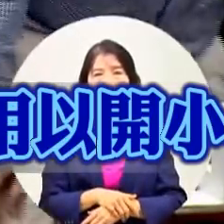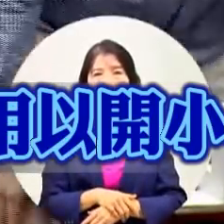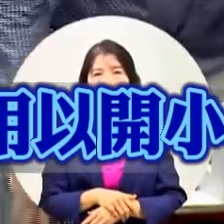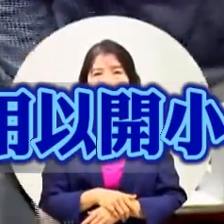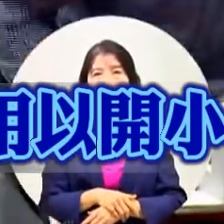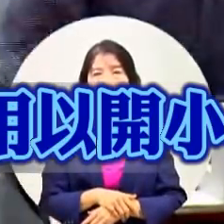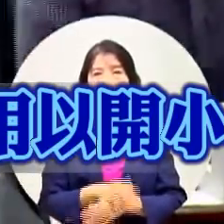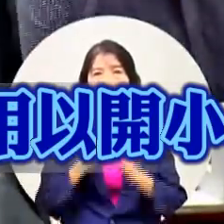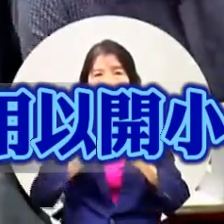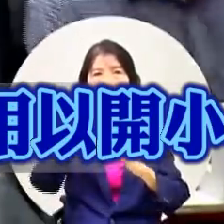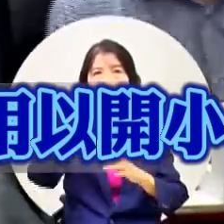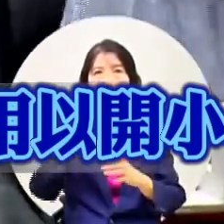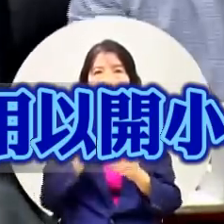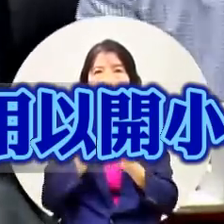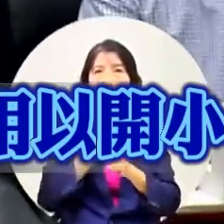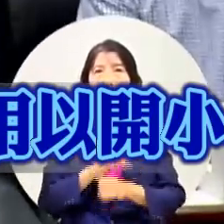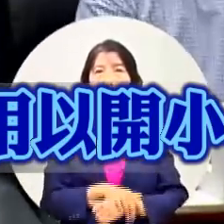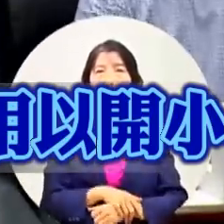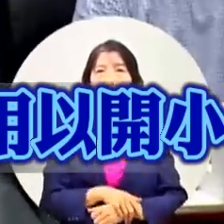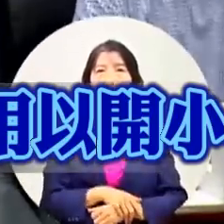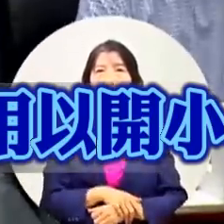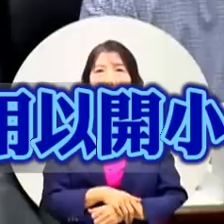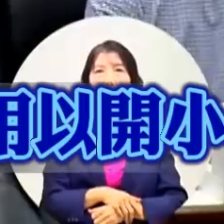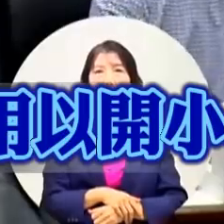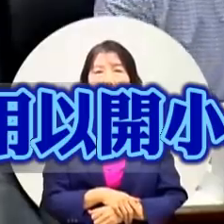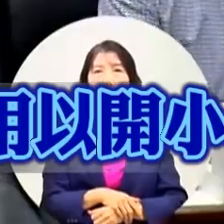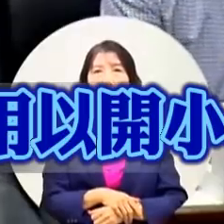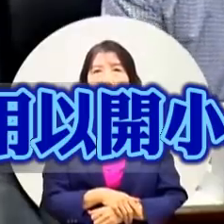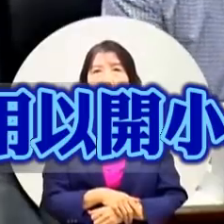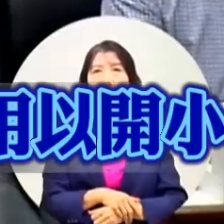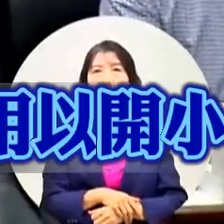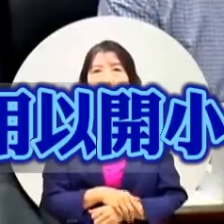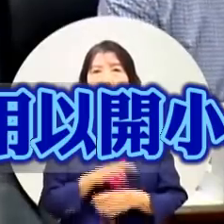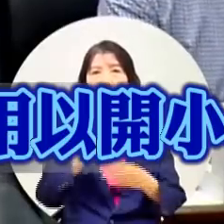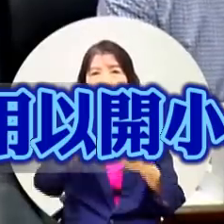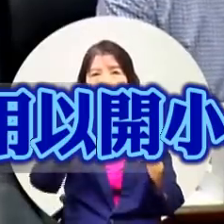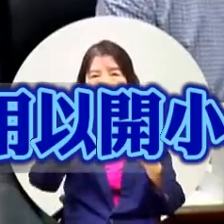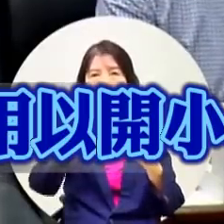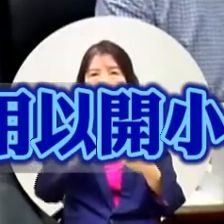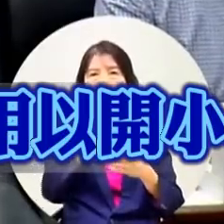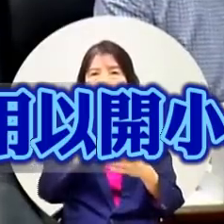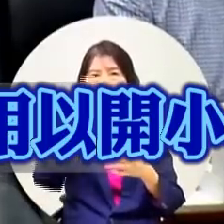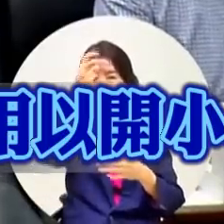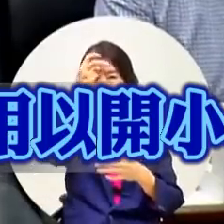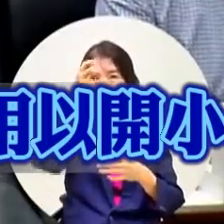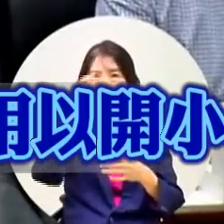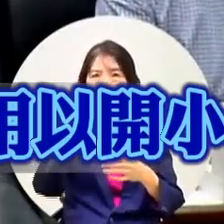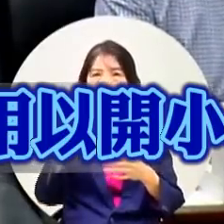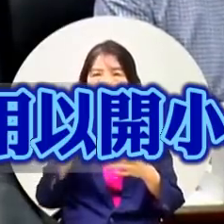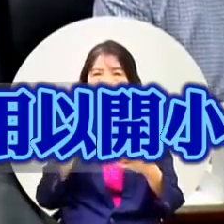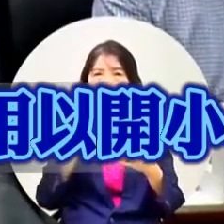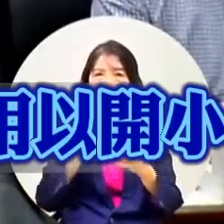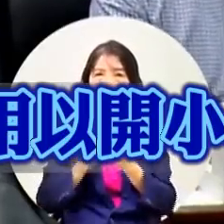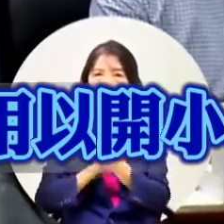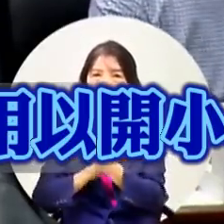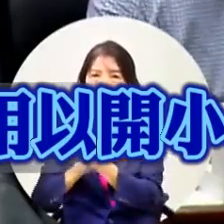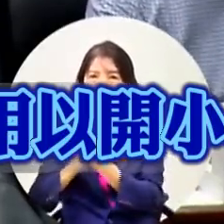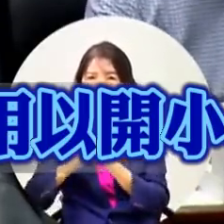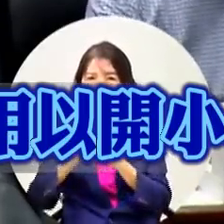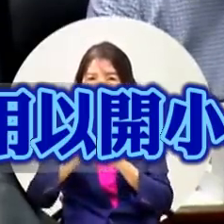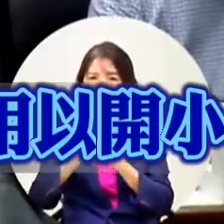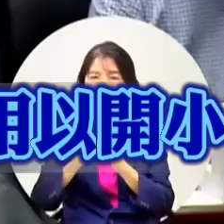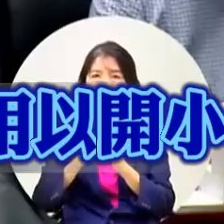市长，请教一下，以下三项是警察受理民众亲自到